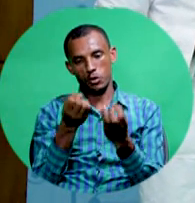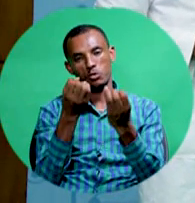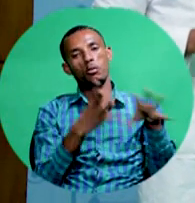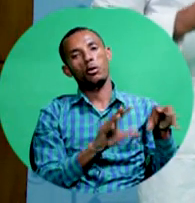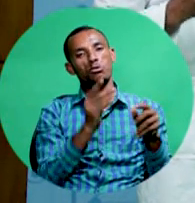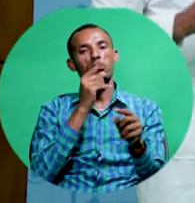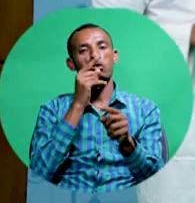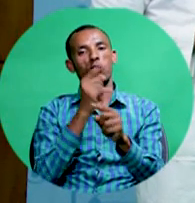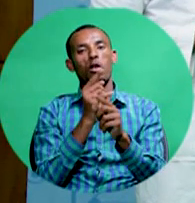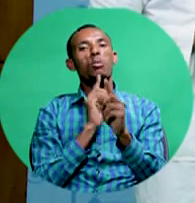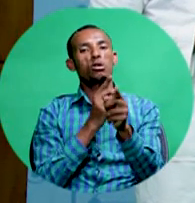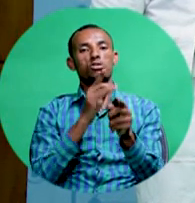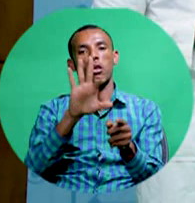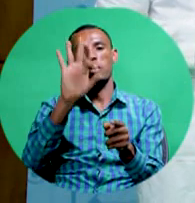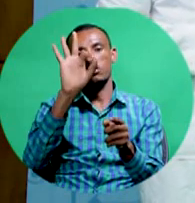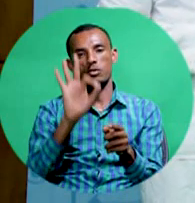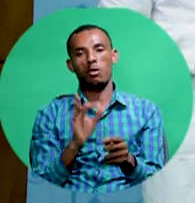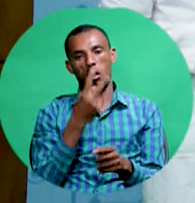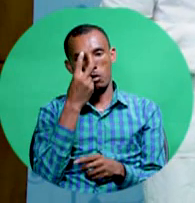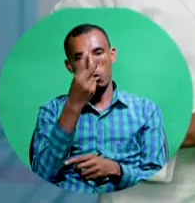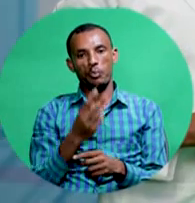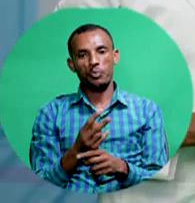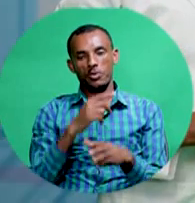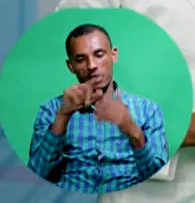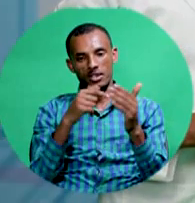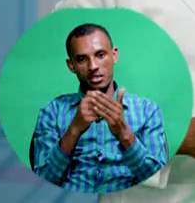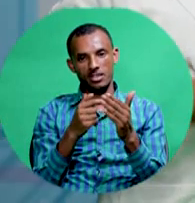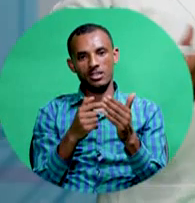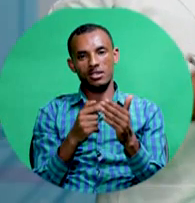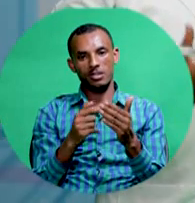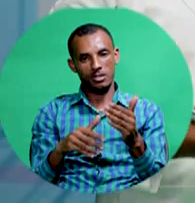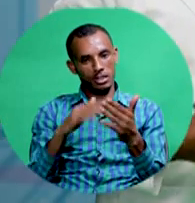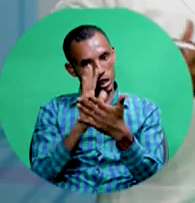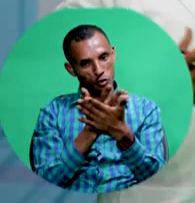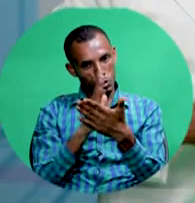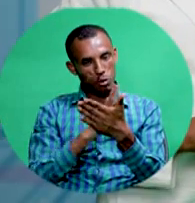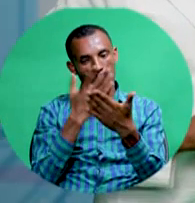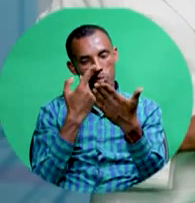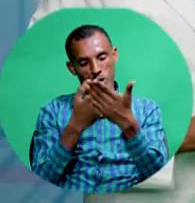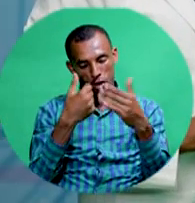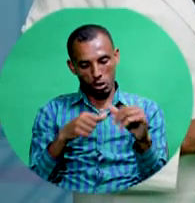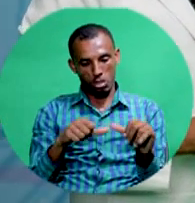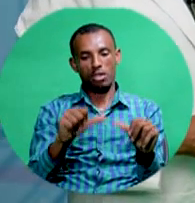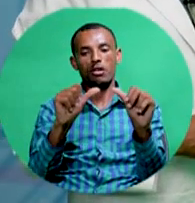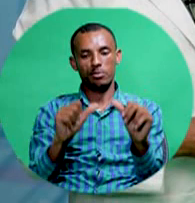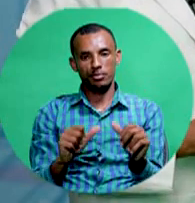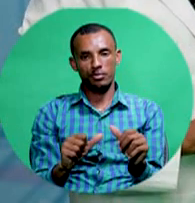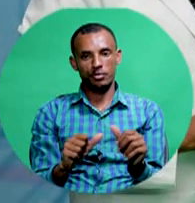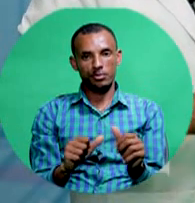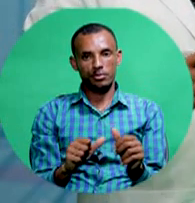አብዛኞቻችሁ ትክክለኛው መልስ እንዳገኛችሁ አይቻለው ስለዚህ ተሳትፏችሁ በዚሁ ይቀጥል ብዬ